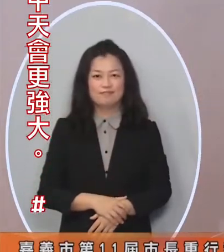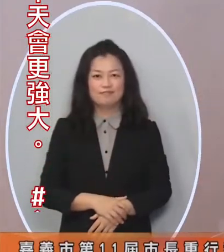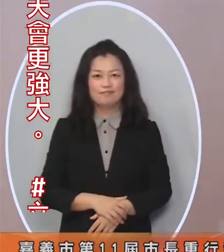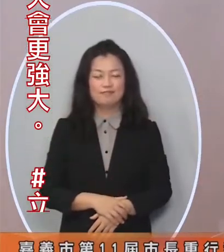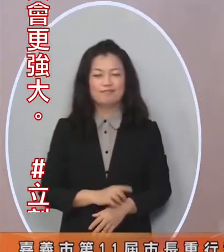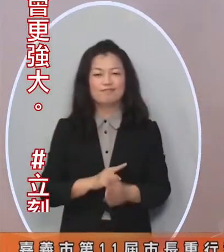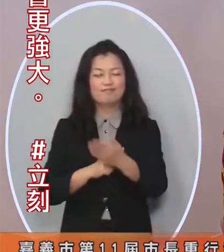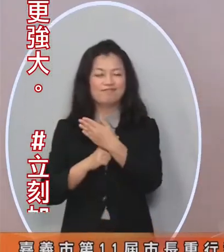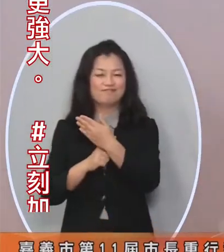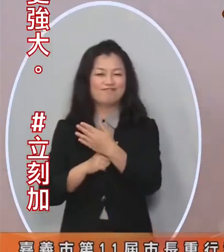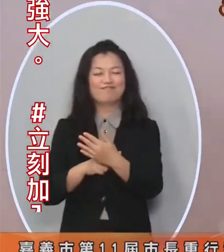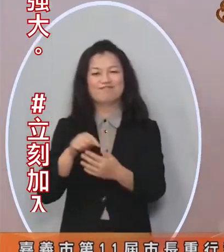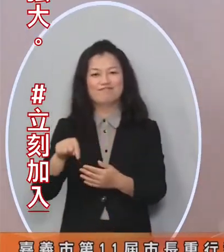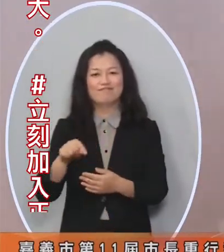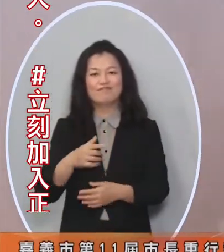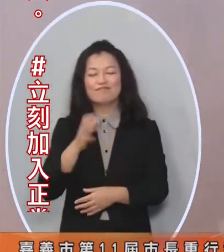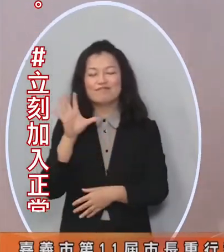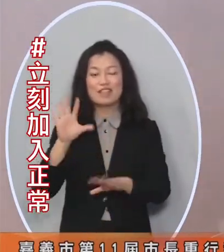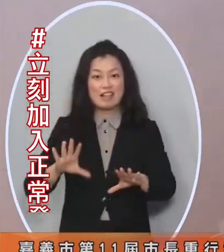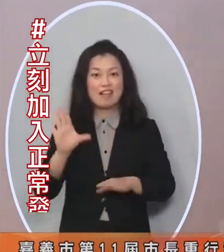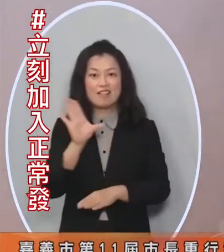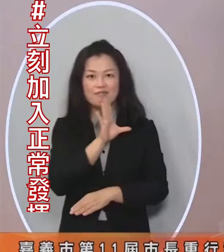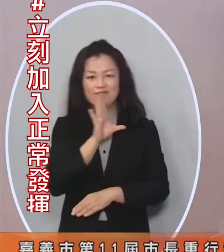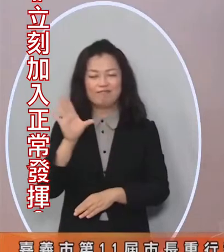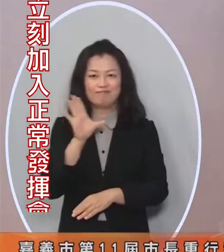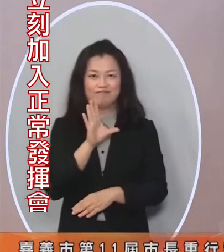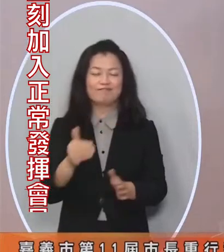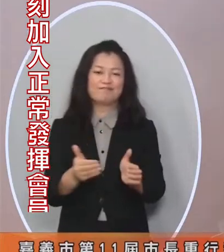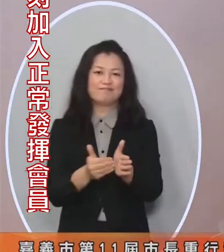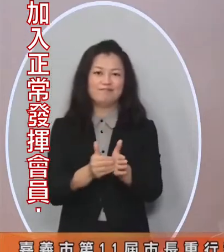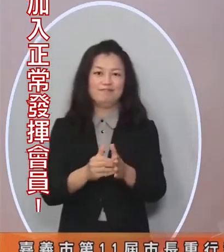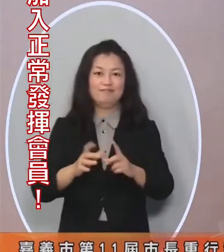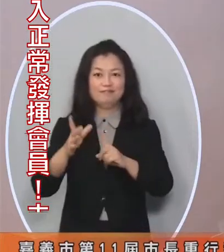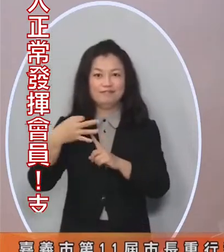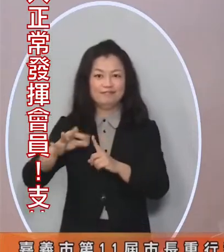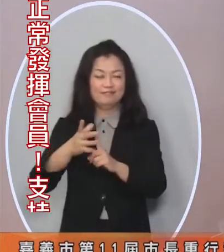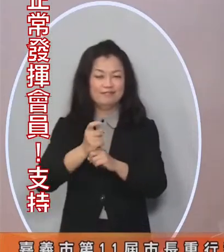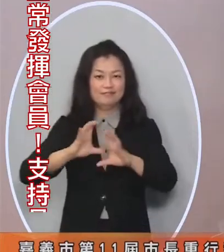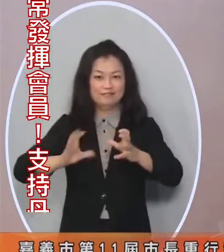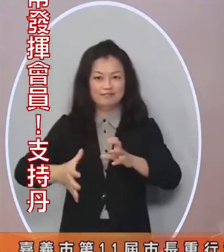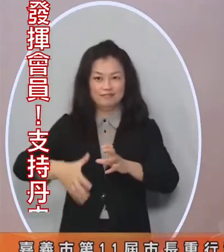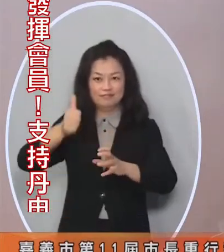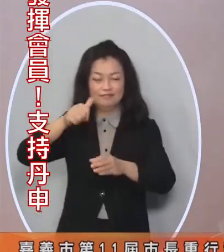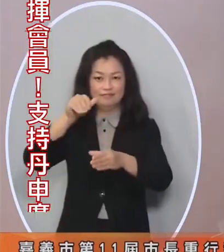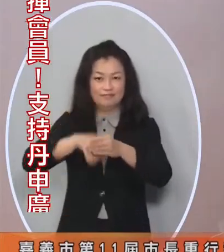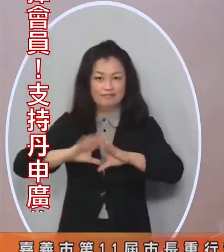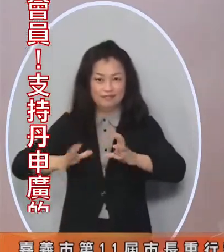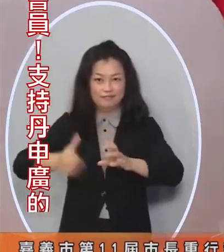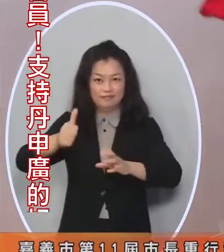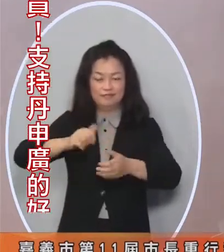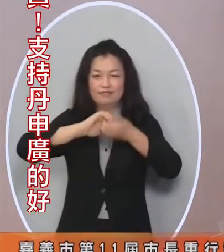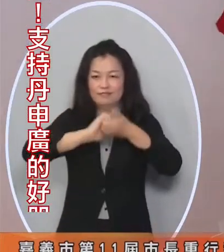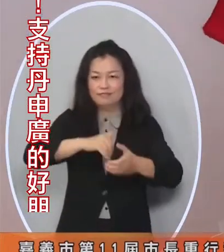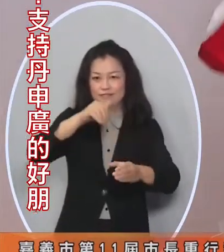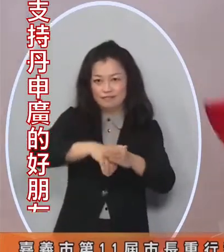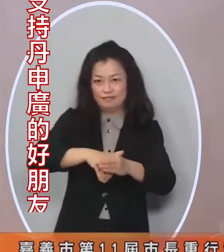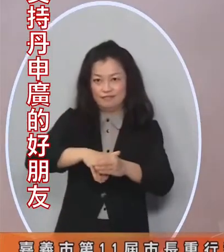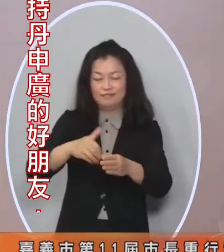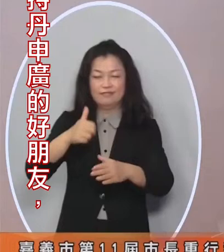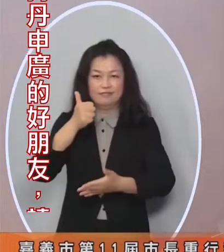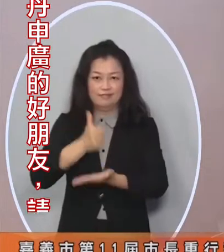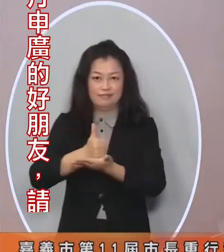荡荡荡荡荡荡哦，好，财神总统选总统，一定当选，已经当选，是我当选，投四